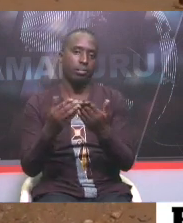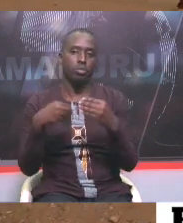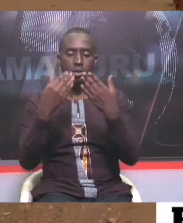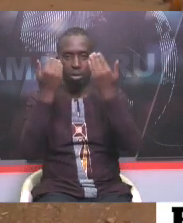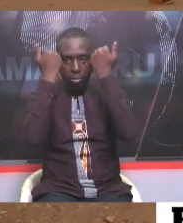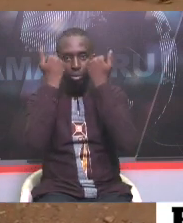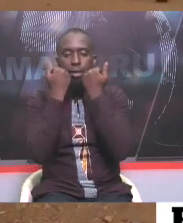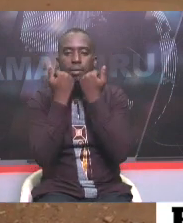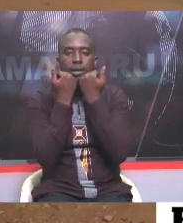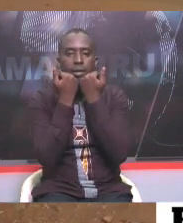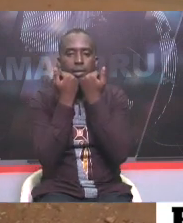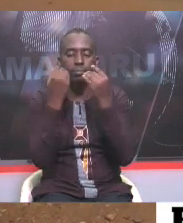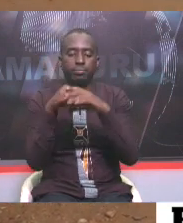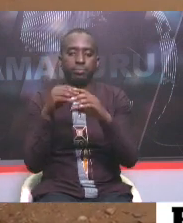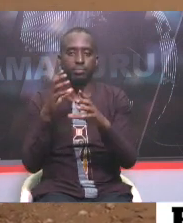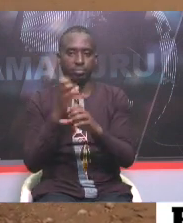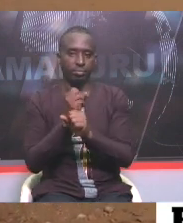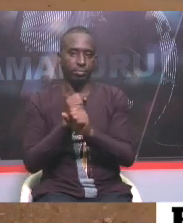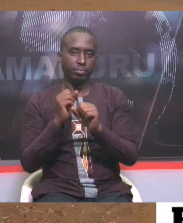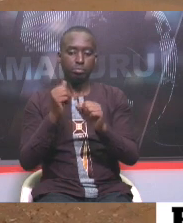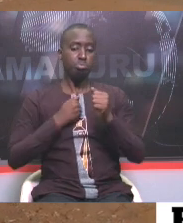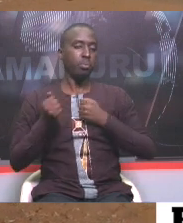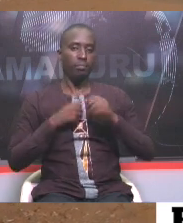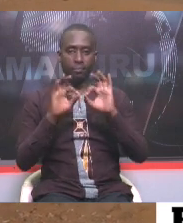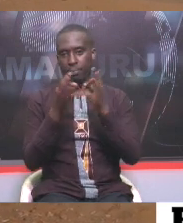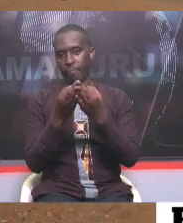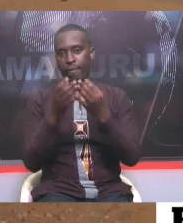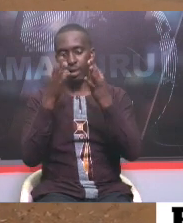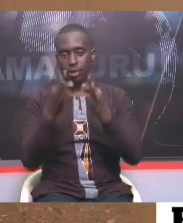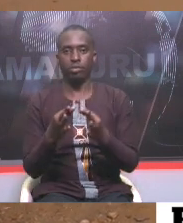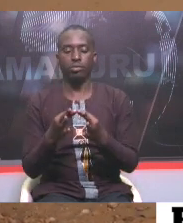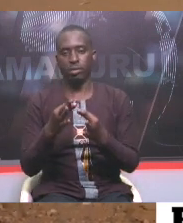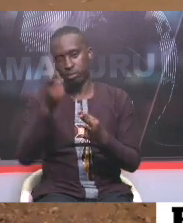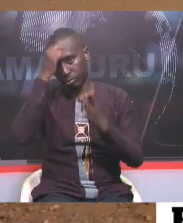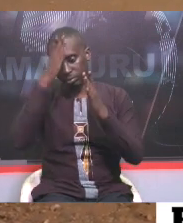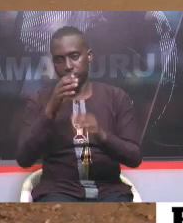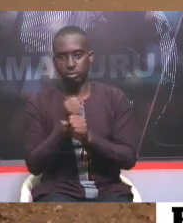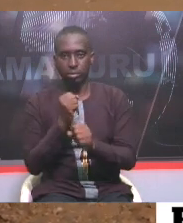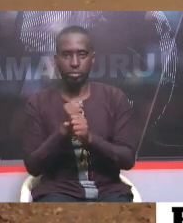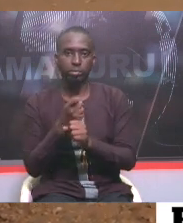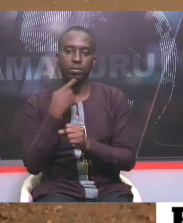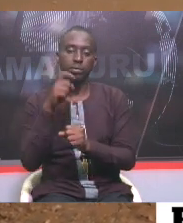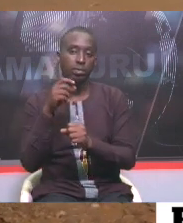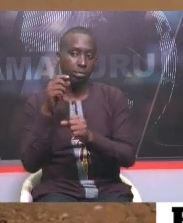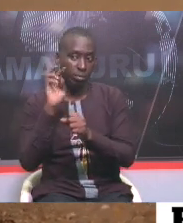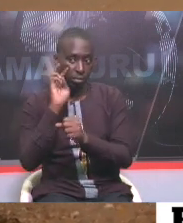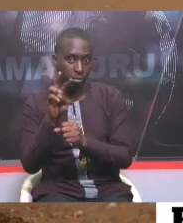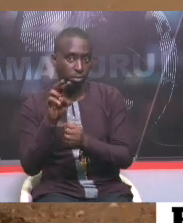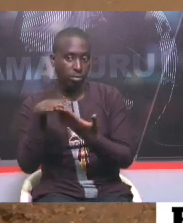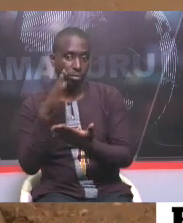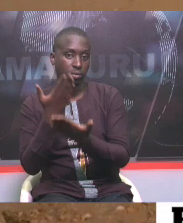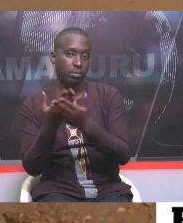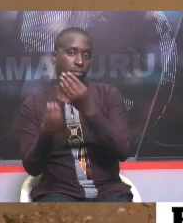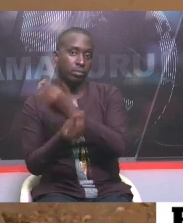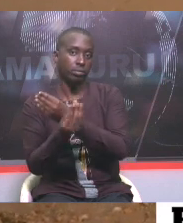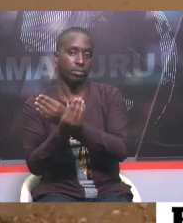butabera bwunga mu muryango nyarwanda. Icyo abaturage bakora ni uko ni ugushishoza mu batora. Akenshi abantu basaba za ruswa